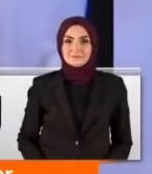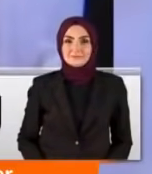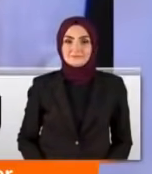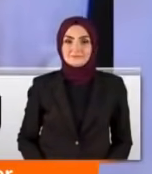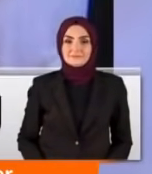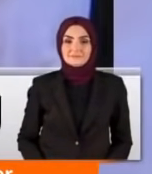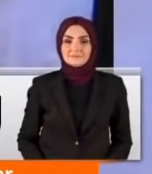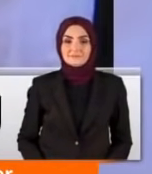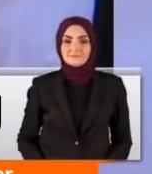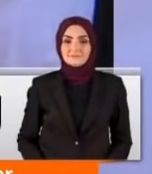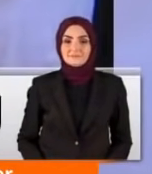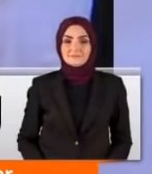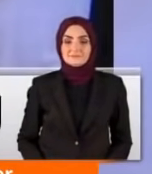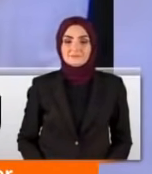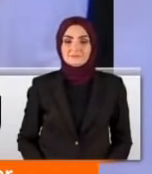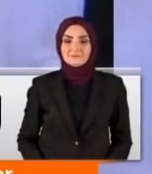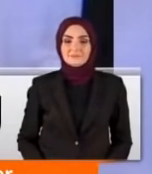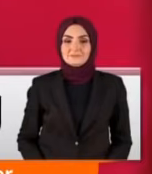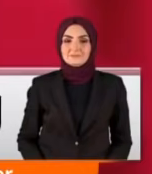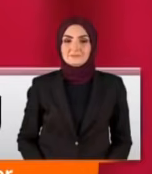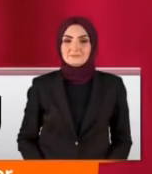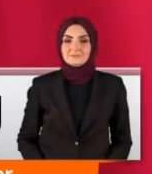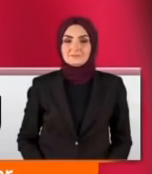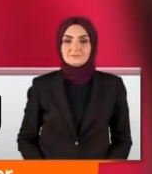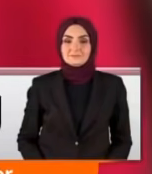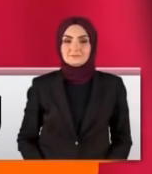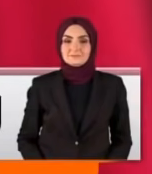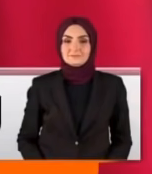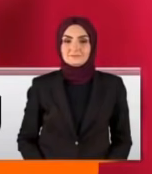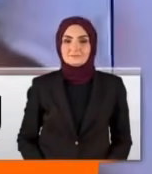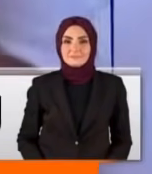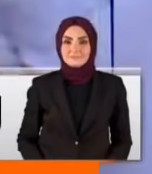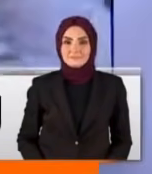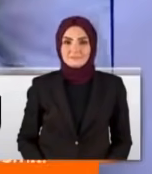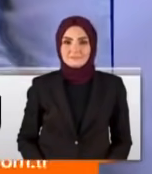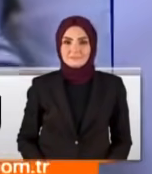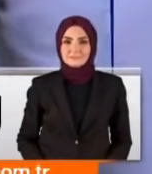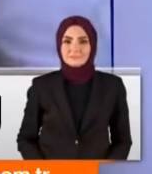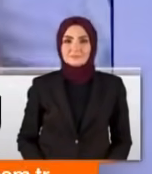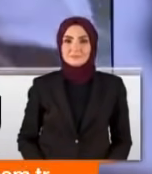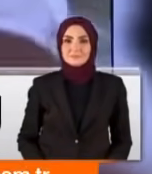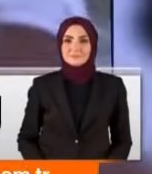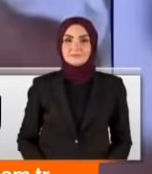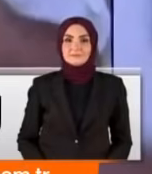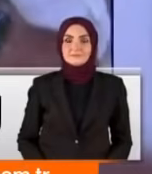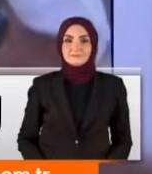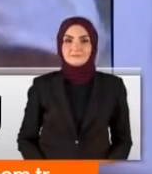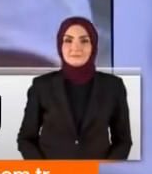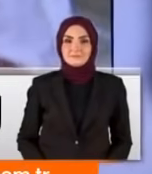Çok uğraştık bu mucizelerimize kavuşmak için. Güzel bir sonuç, belki bir kız da olabilir. Biz bir tane bile